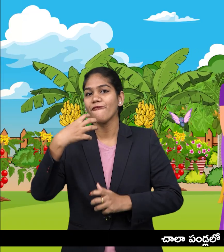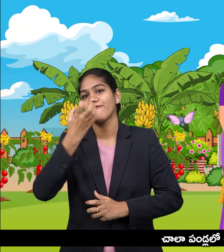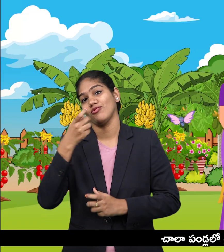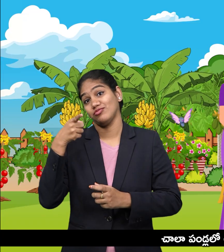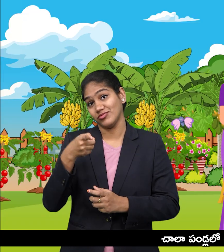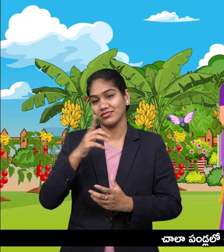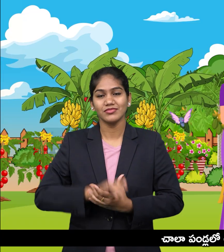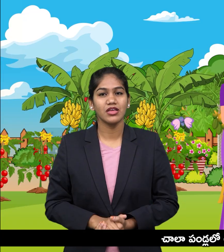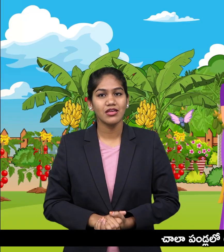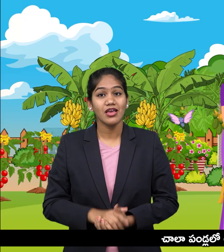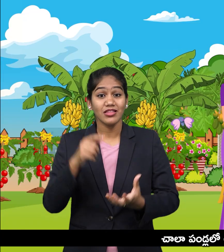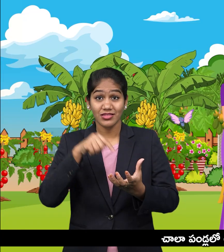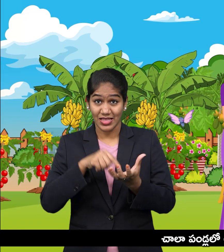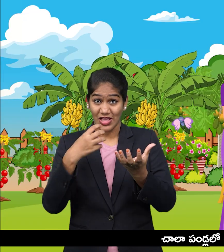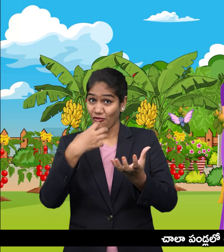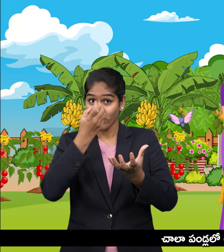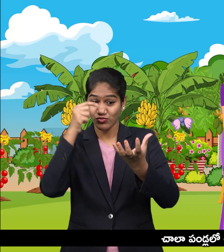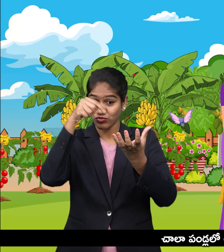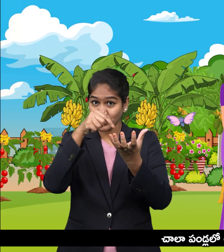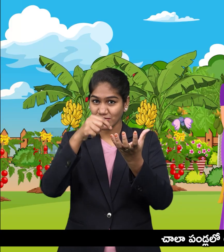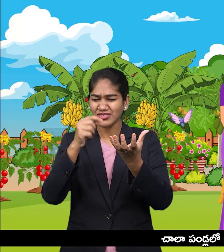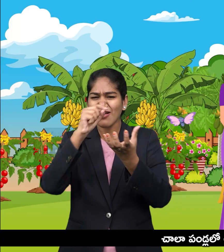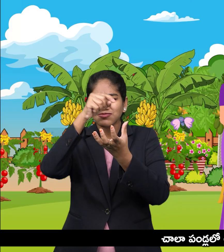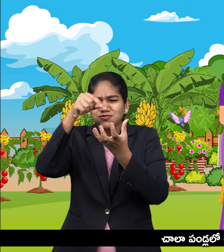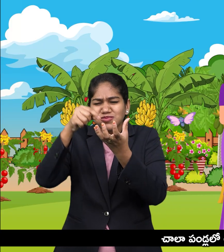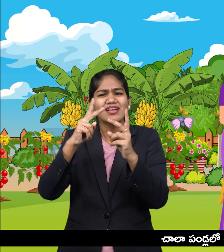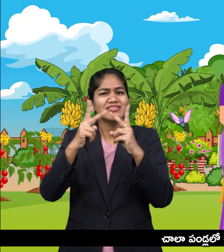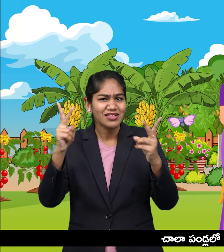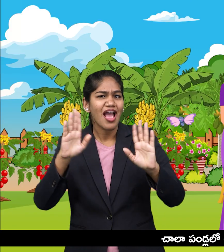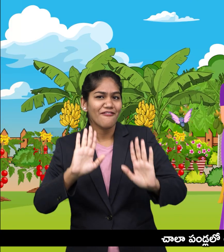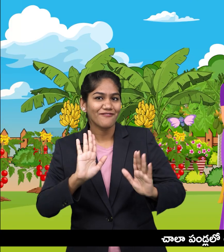చాలా పండ్లలో లోపల విత్తనాలుంటాయి.